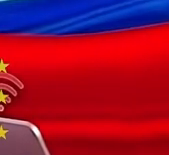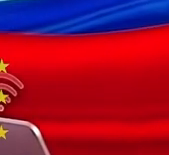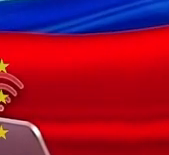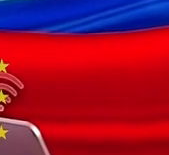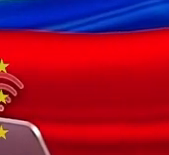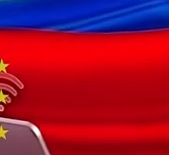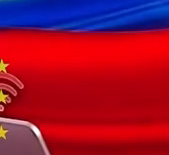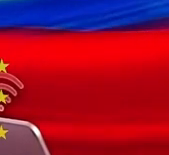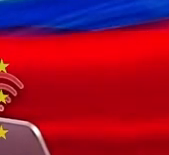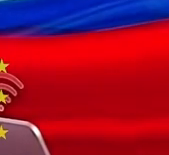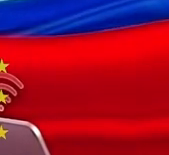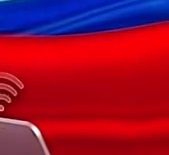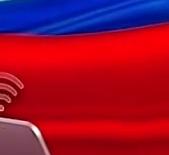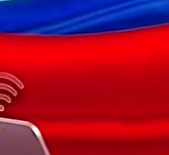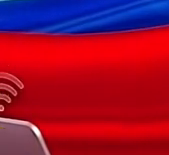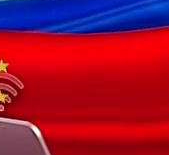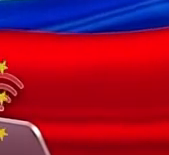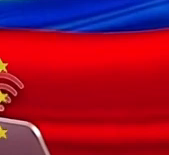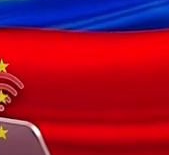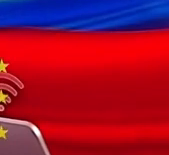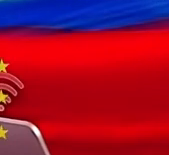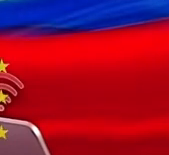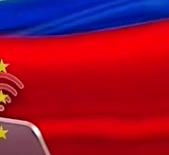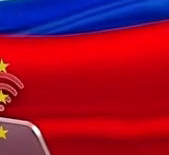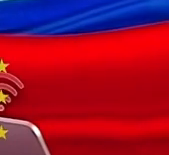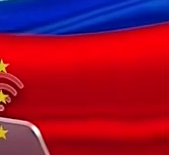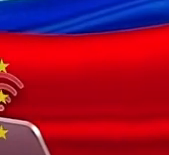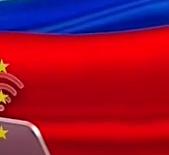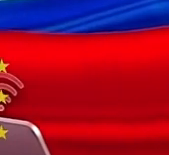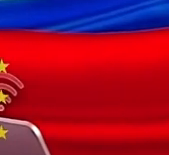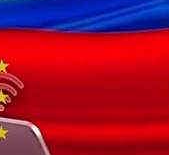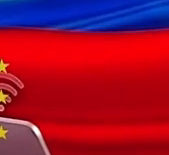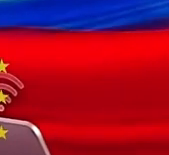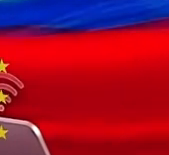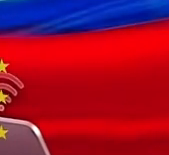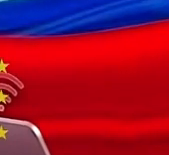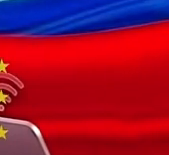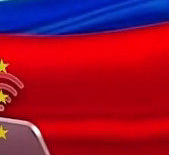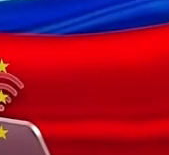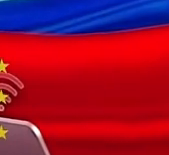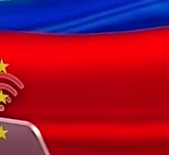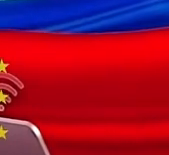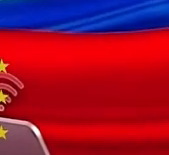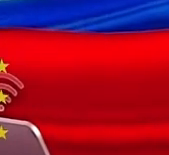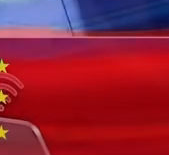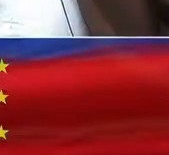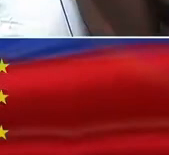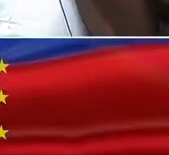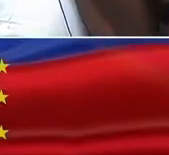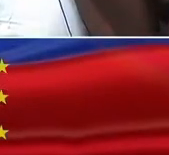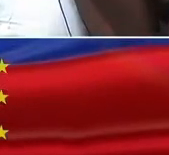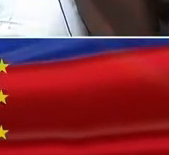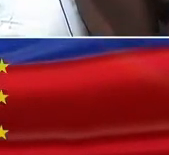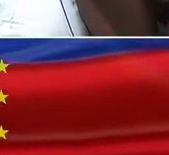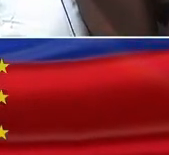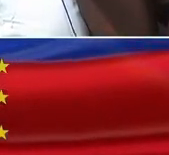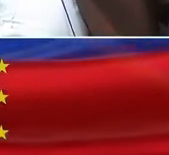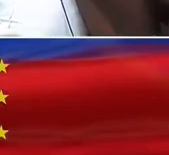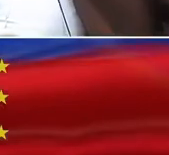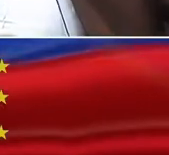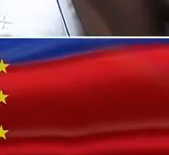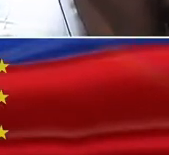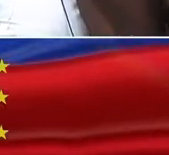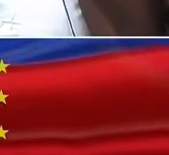quality education towards cultural excellence is one of our focus. No? So, yan po, gaya ng nasabi ko